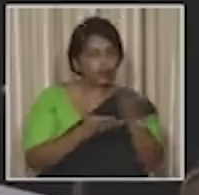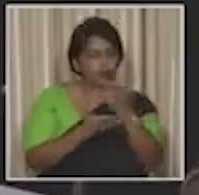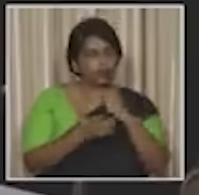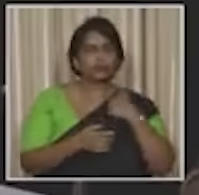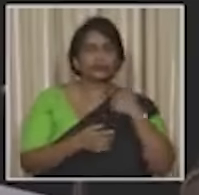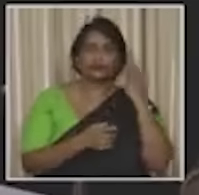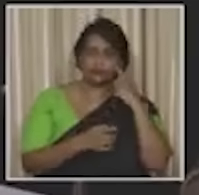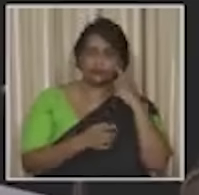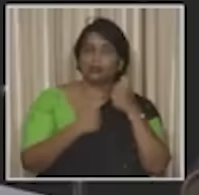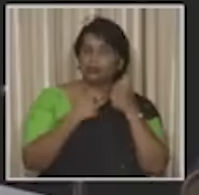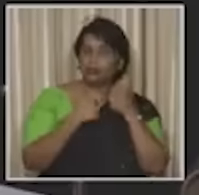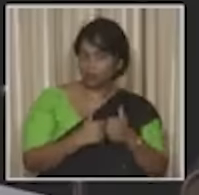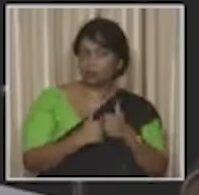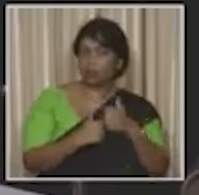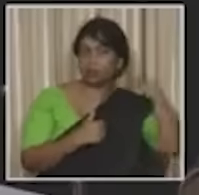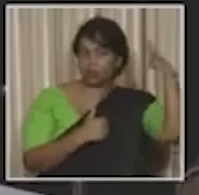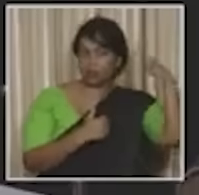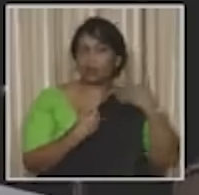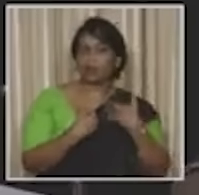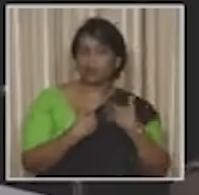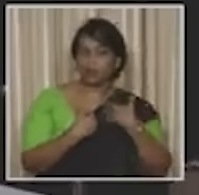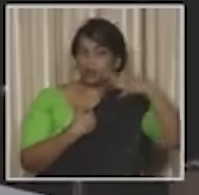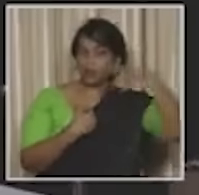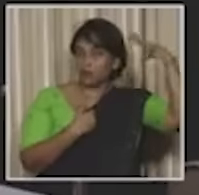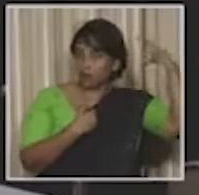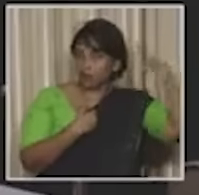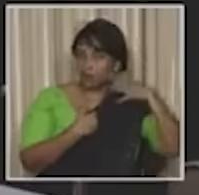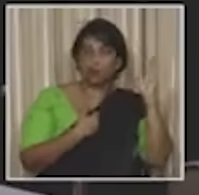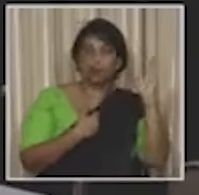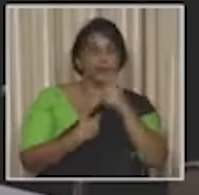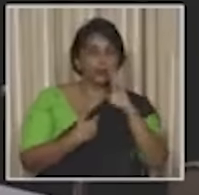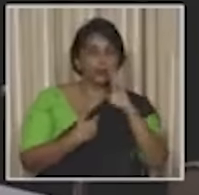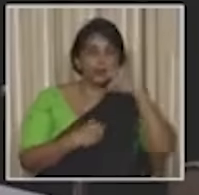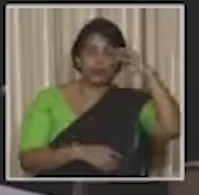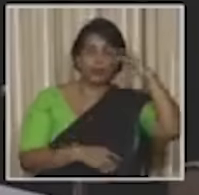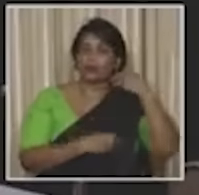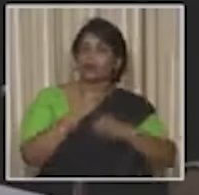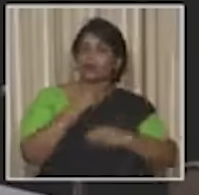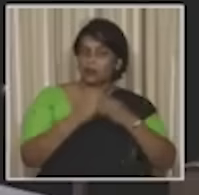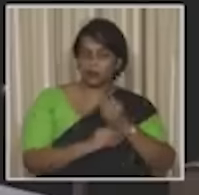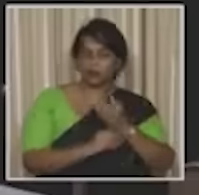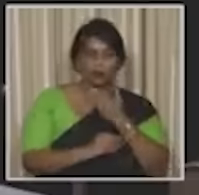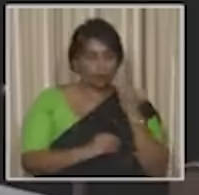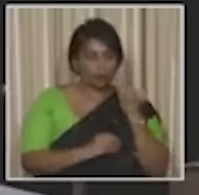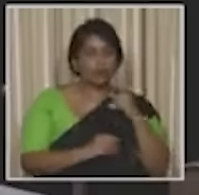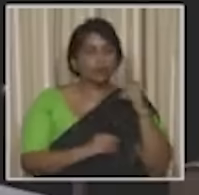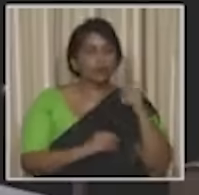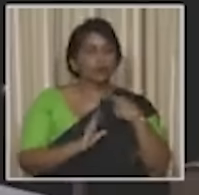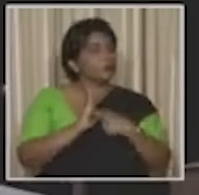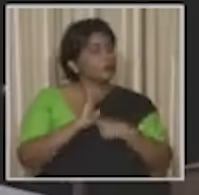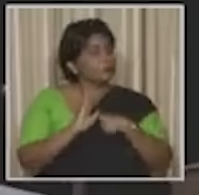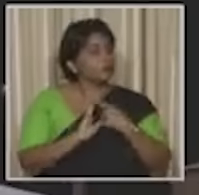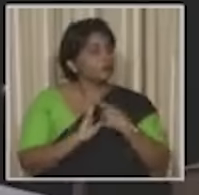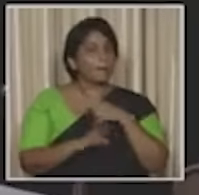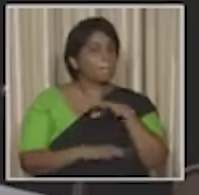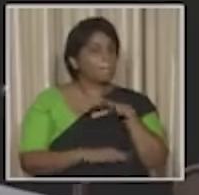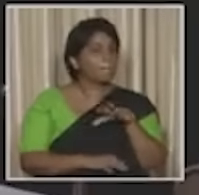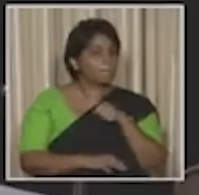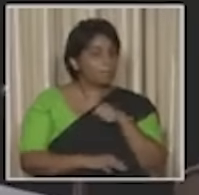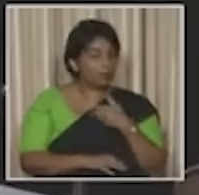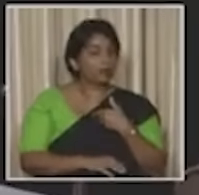eka itamath honda vibhavayak thibenawa apita surya balen saha sulam balen viduli utpadane karanna puluwan e ape rate